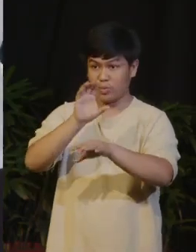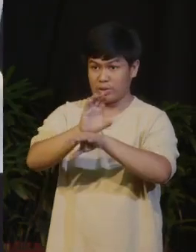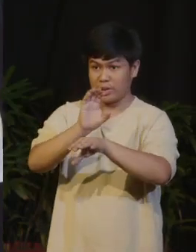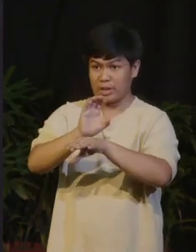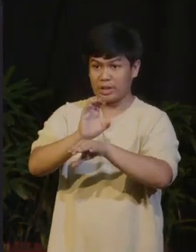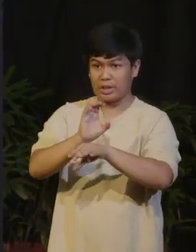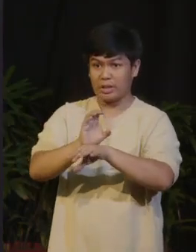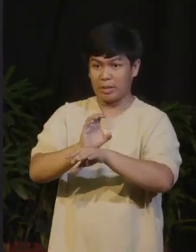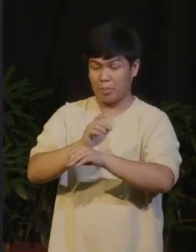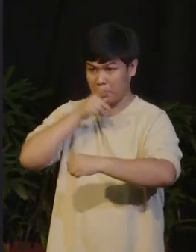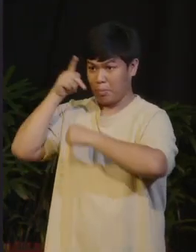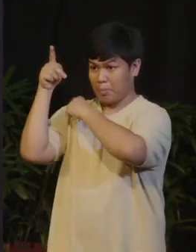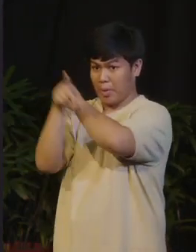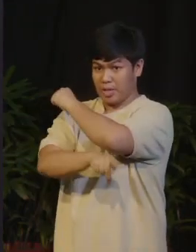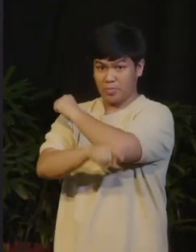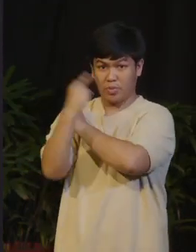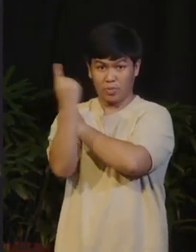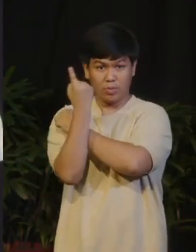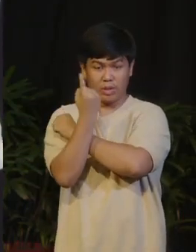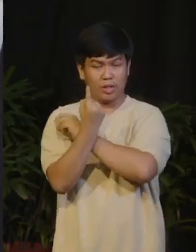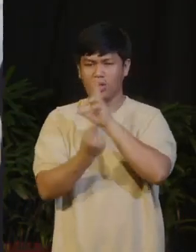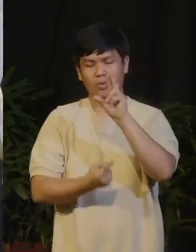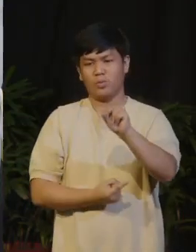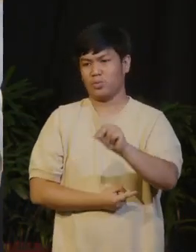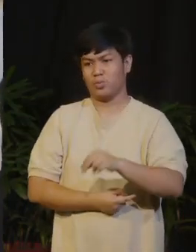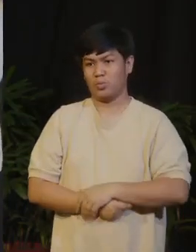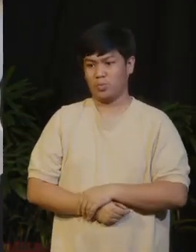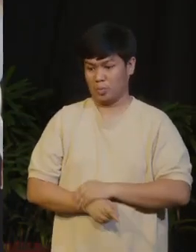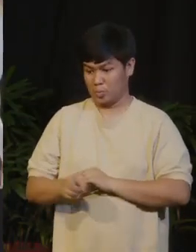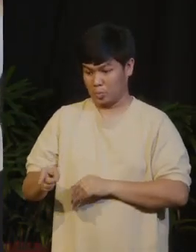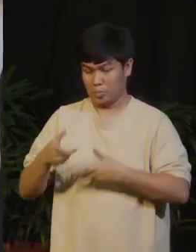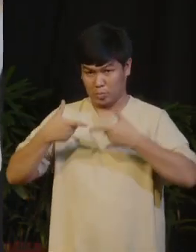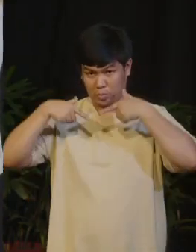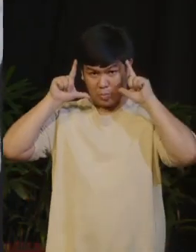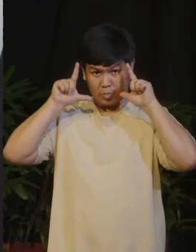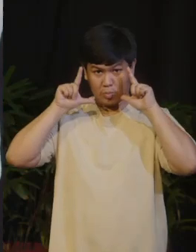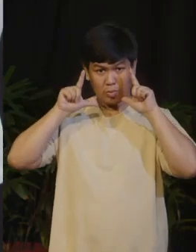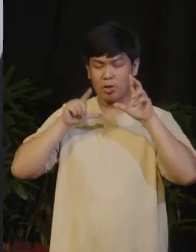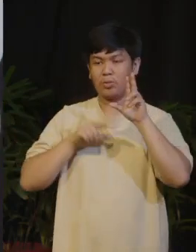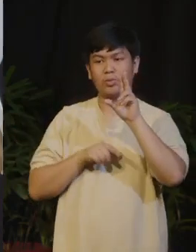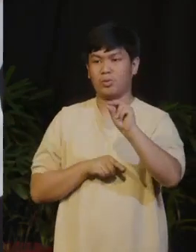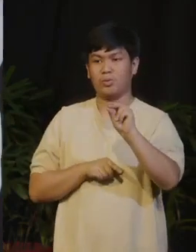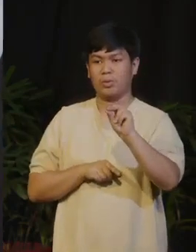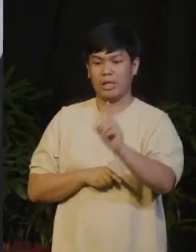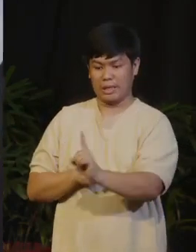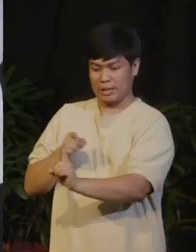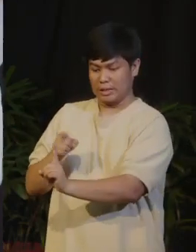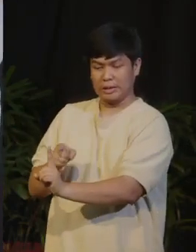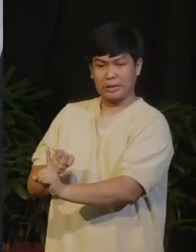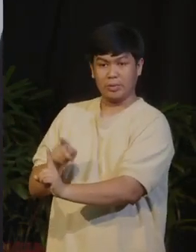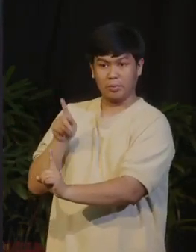hindi magparusa o magpahiya. Ang objective po ng church discipline